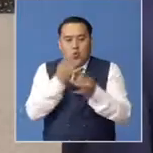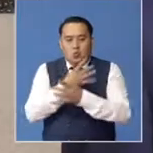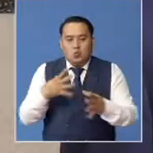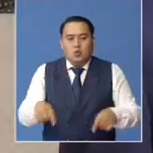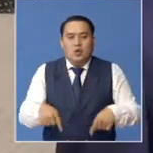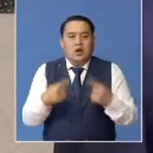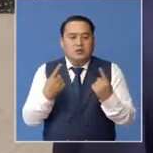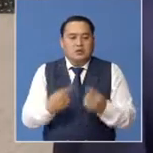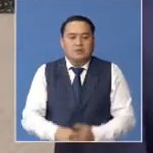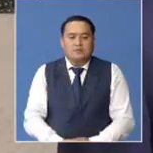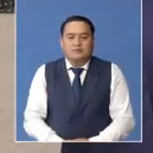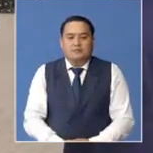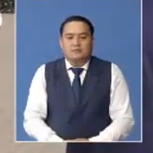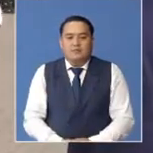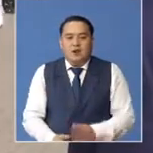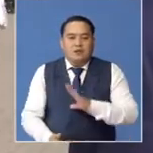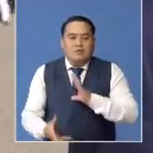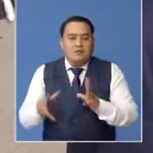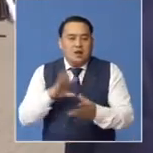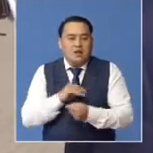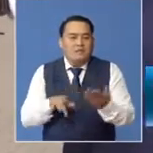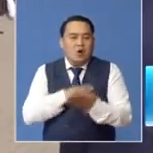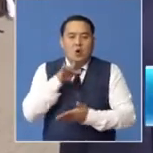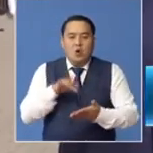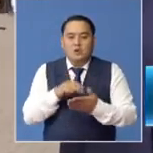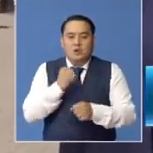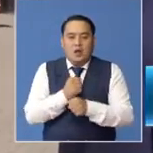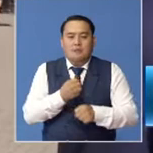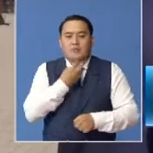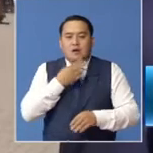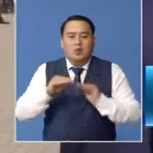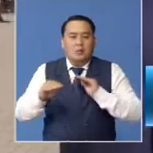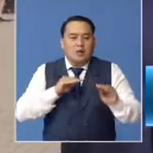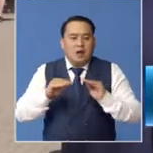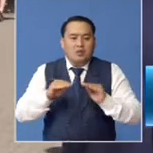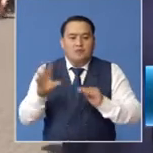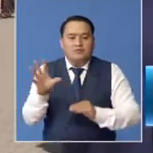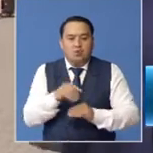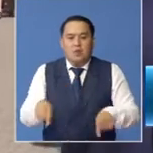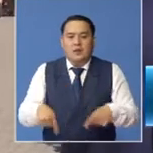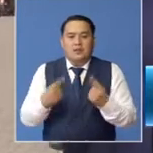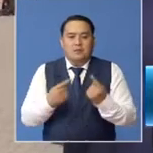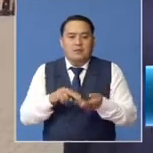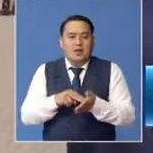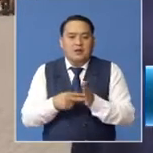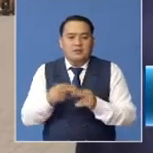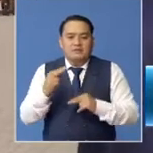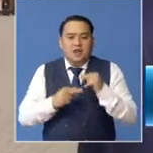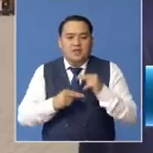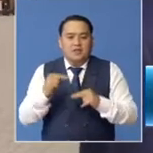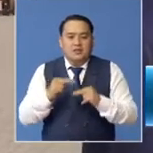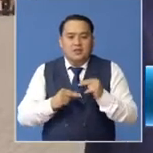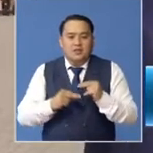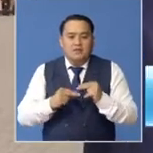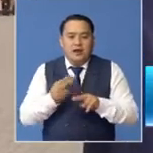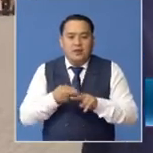В целом в городе делается очень многое в плане благоустройства, в плане модернизации, в плане строительства.